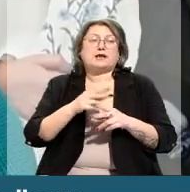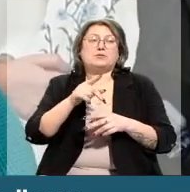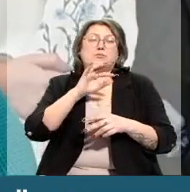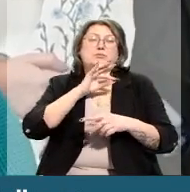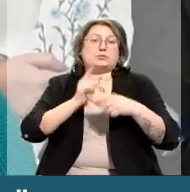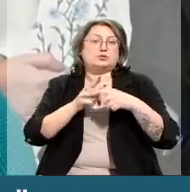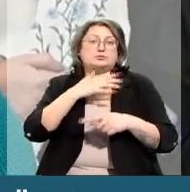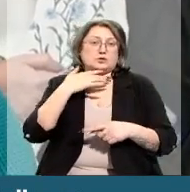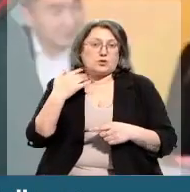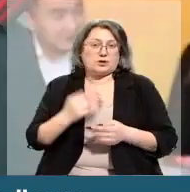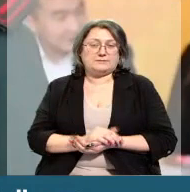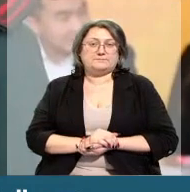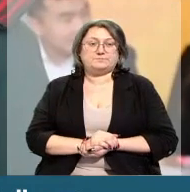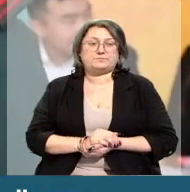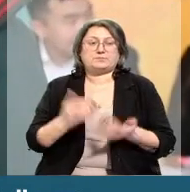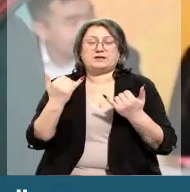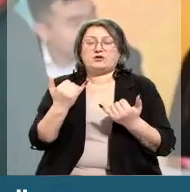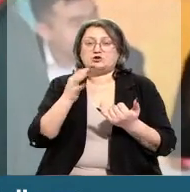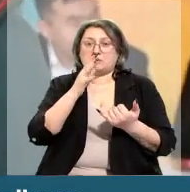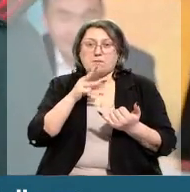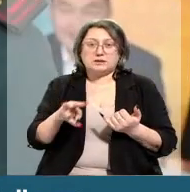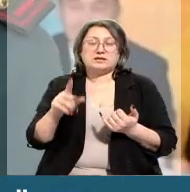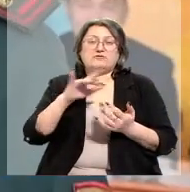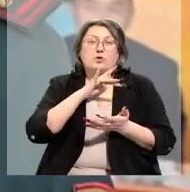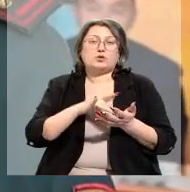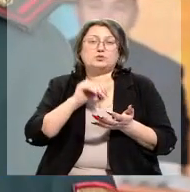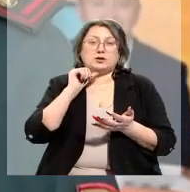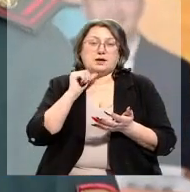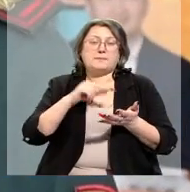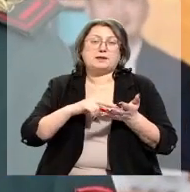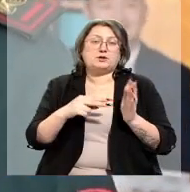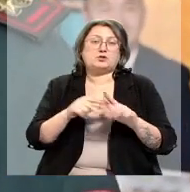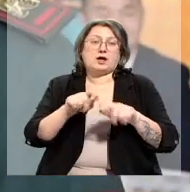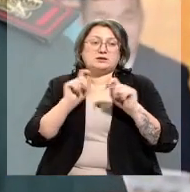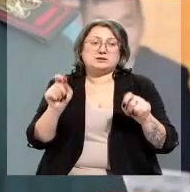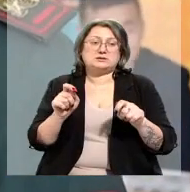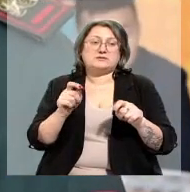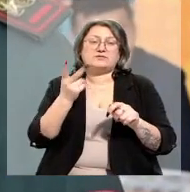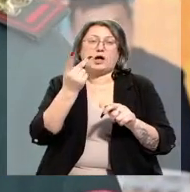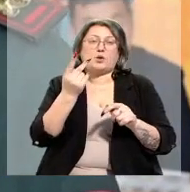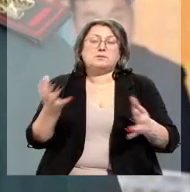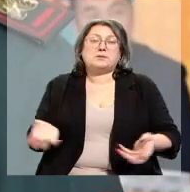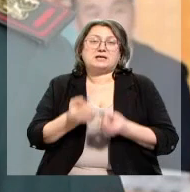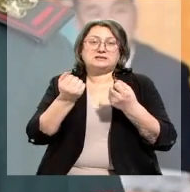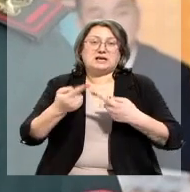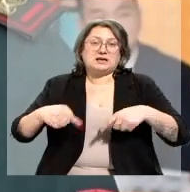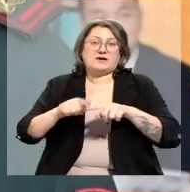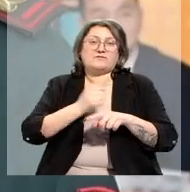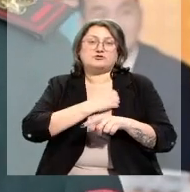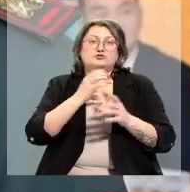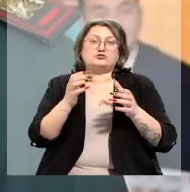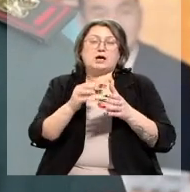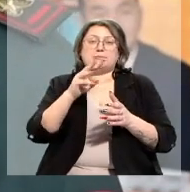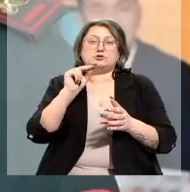немало, говорят специалисты. На сегодняшний момент в городе Кустанай планируется открытие второго спасательного батальона воинской части